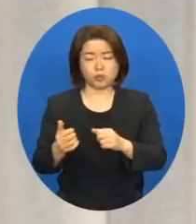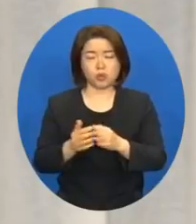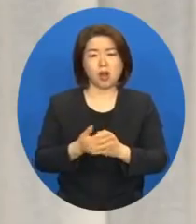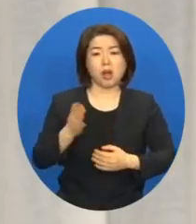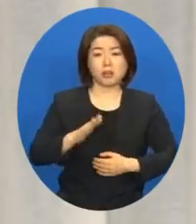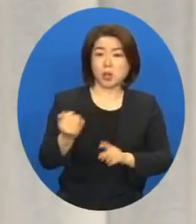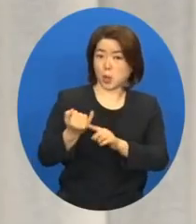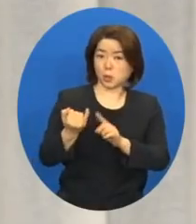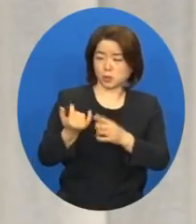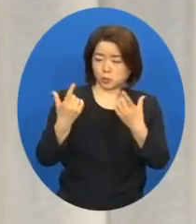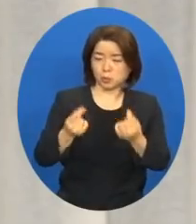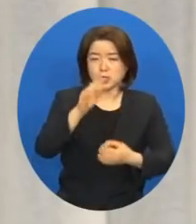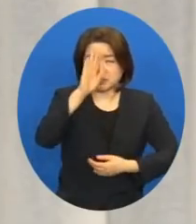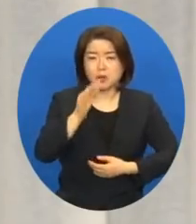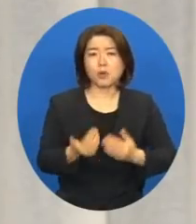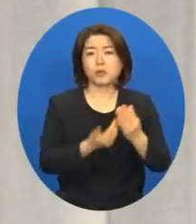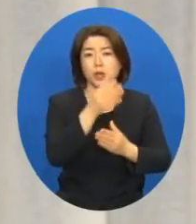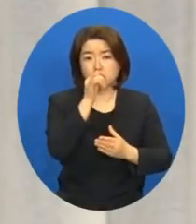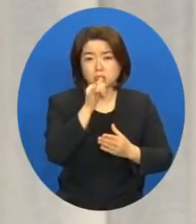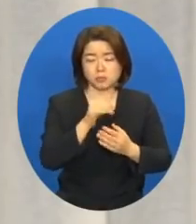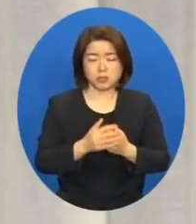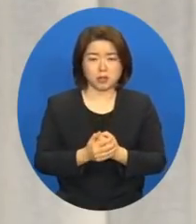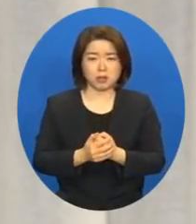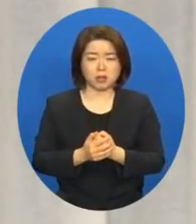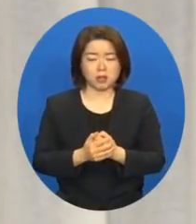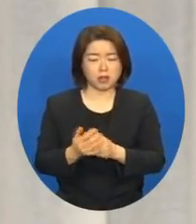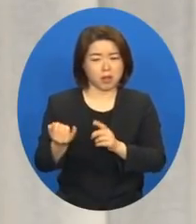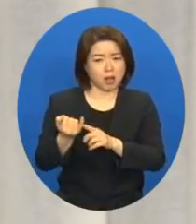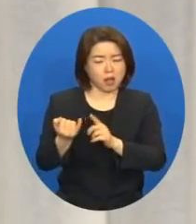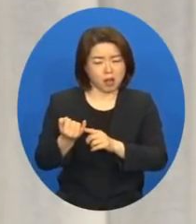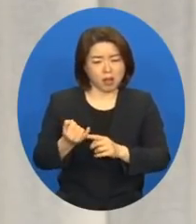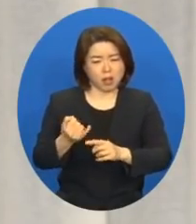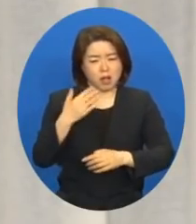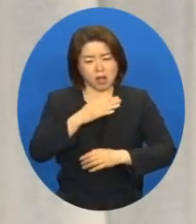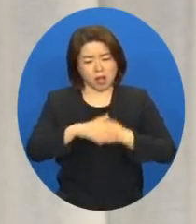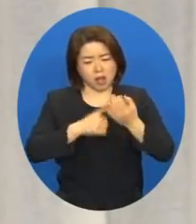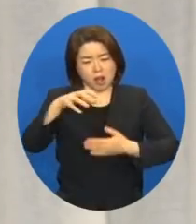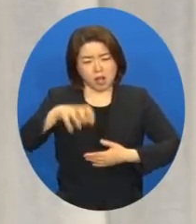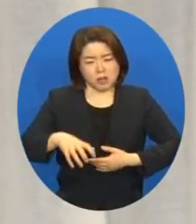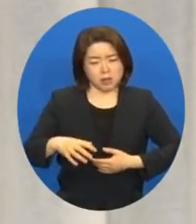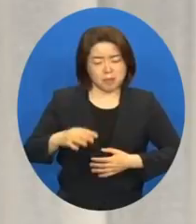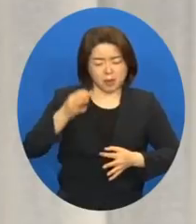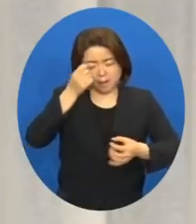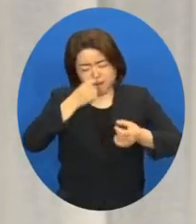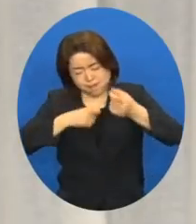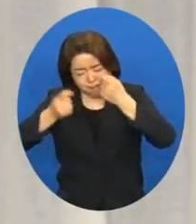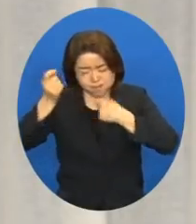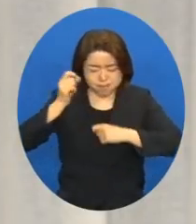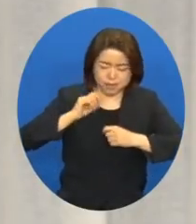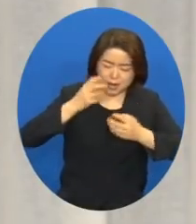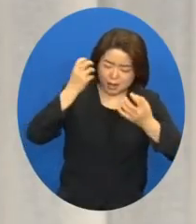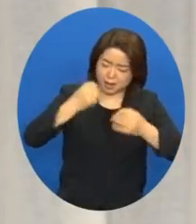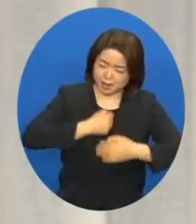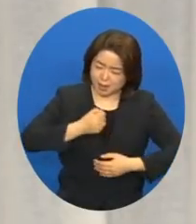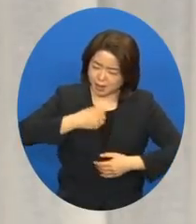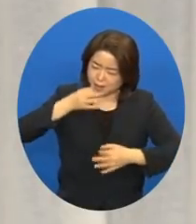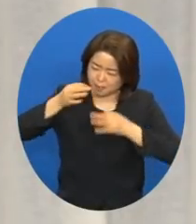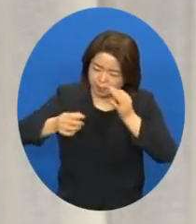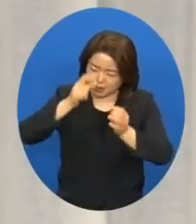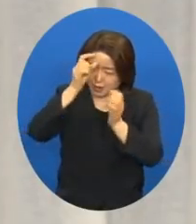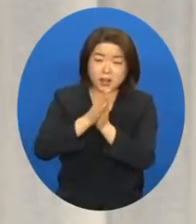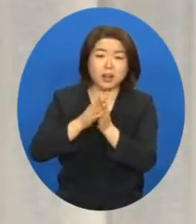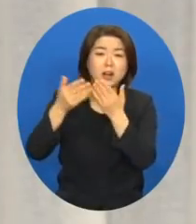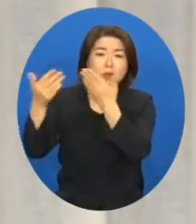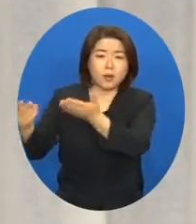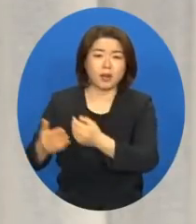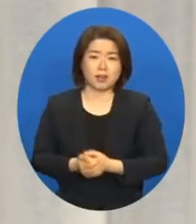걸렸어요. 그가 하나님 앞에 정말 몸부림치면서 울부짖었어요. 하나님, 왜 우리